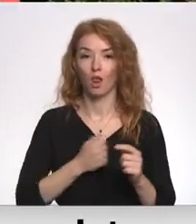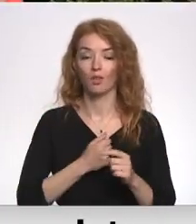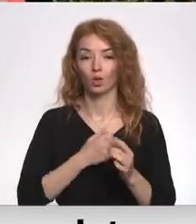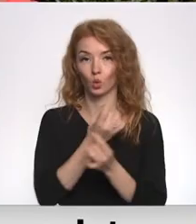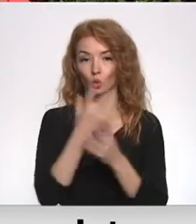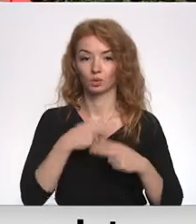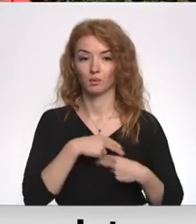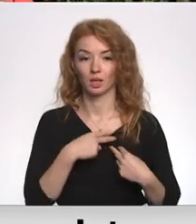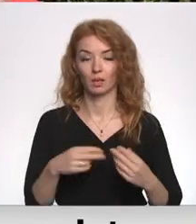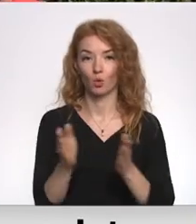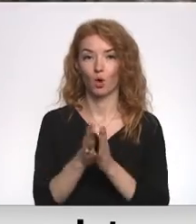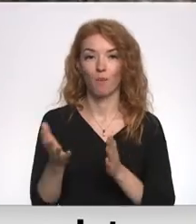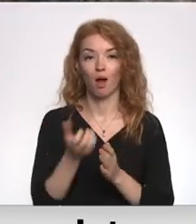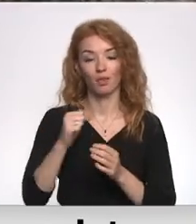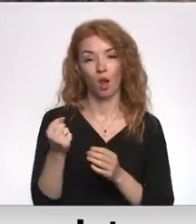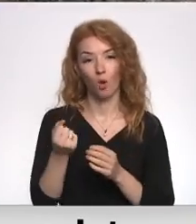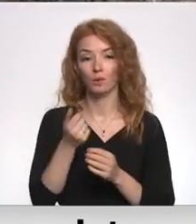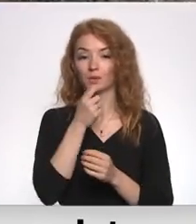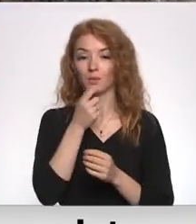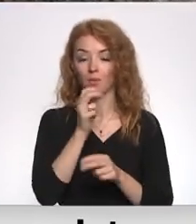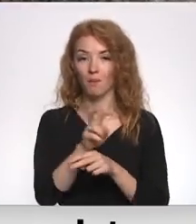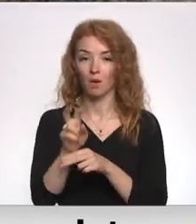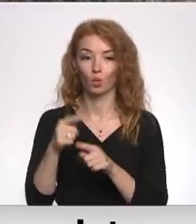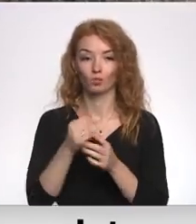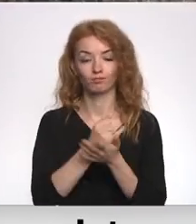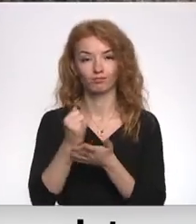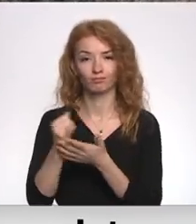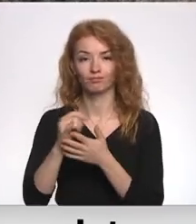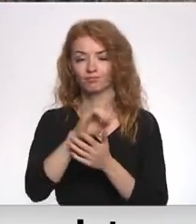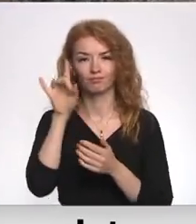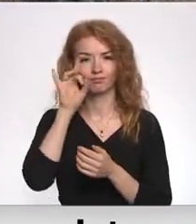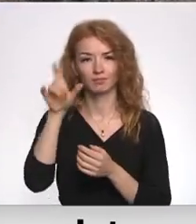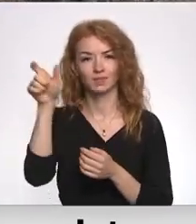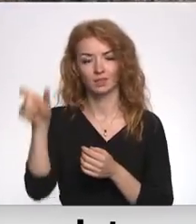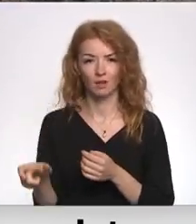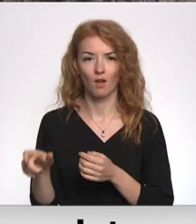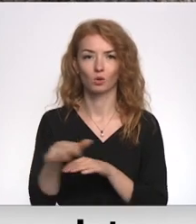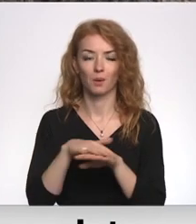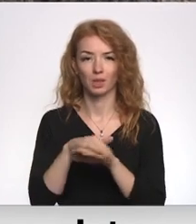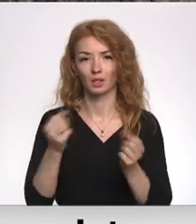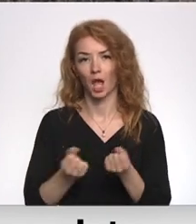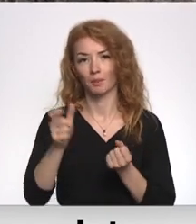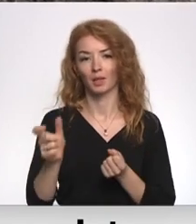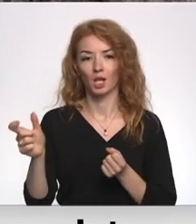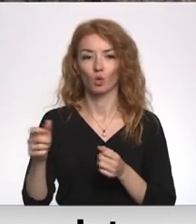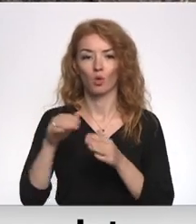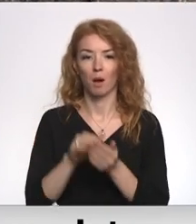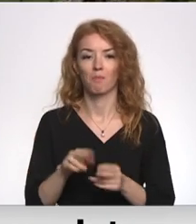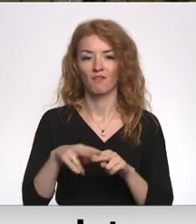kultūras biedrība kopā ar domu biedriem septembrī apmeklē un sakopja nozīmīgāko valsts vīru un sabiedrisko darbinieku kapa